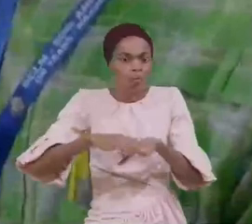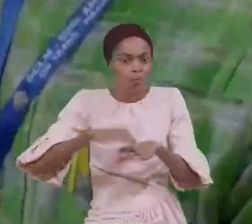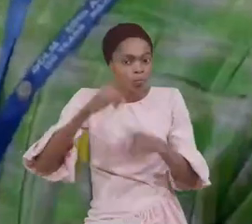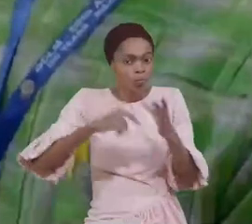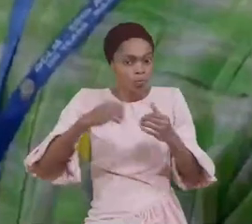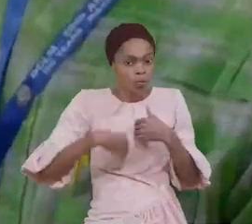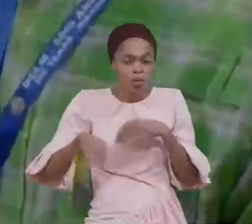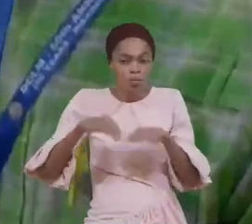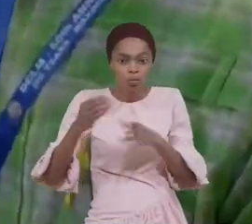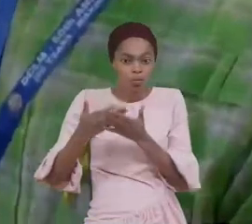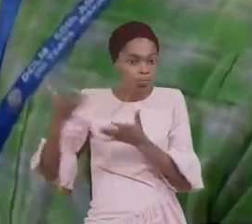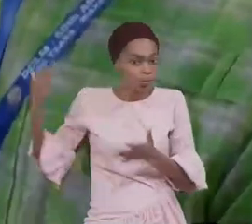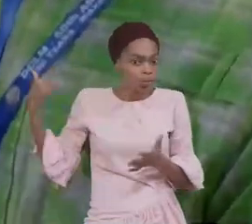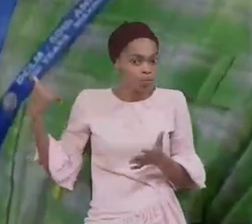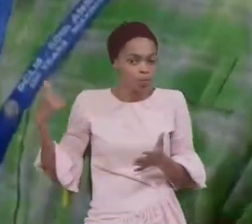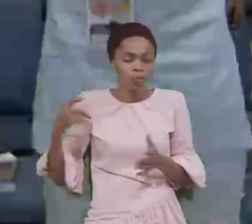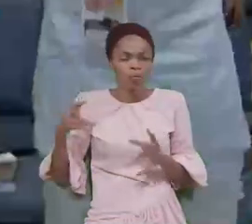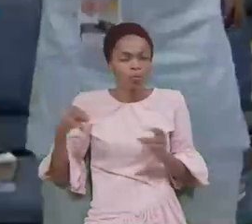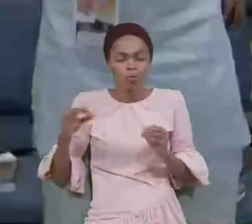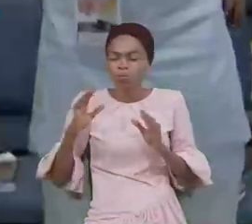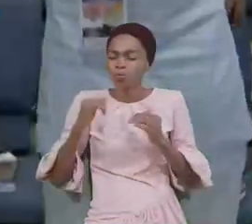Commencez à nouveau,